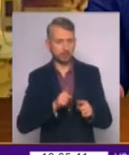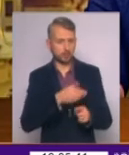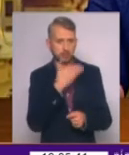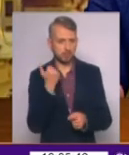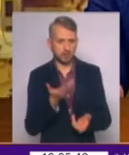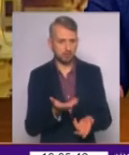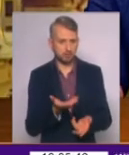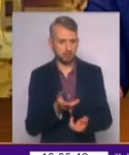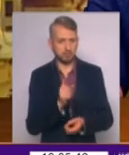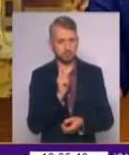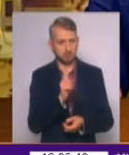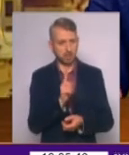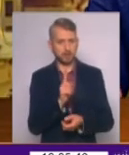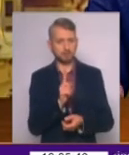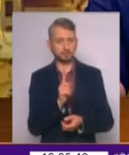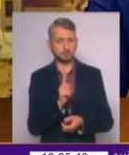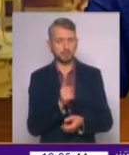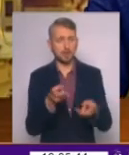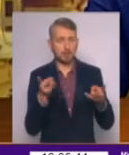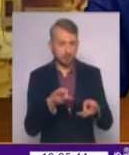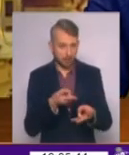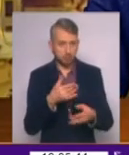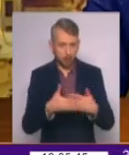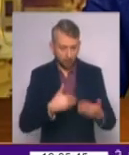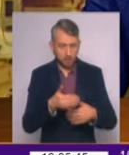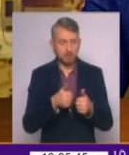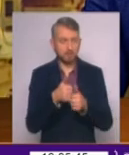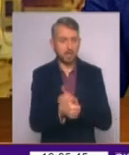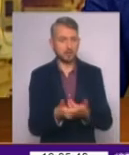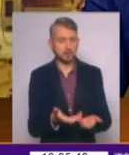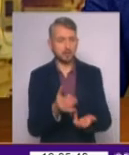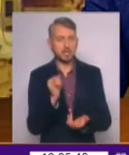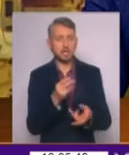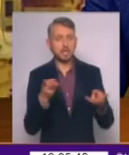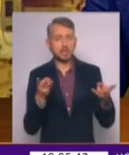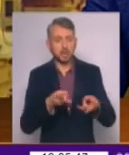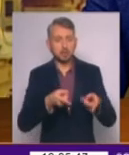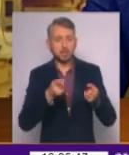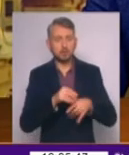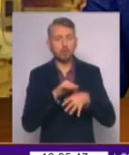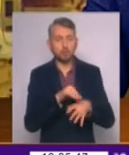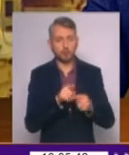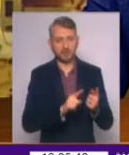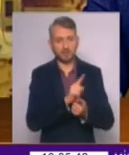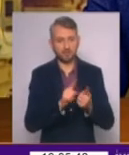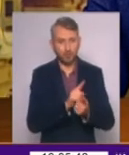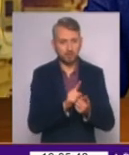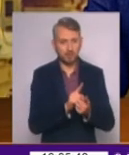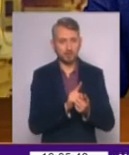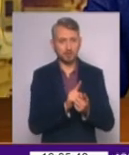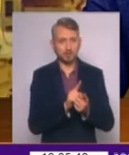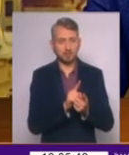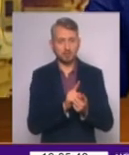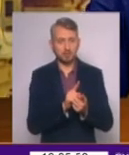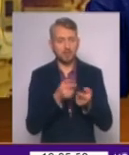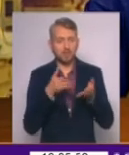Ну, але треба рухатися вперед і треба дійсно проводити ці реформи. Варіантів нема,